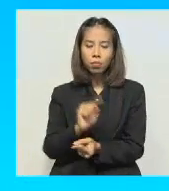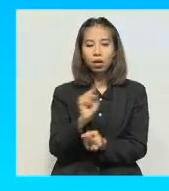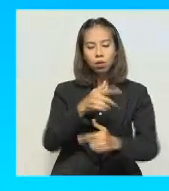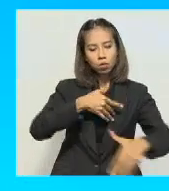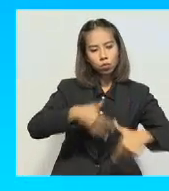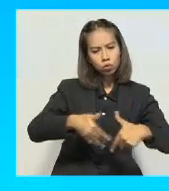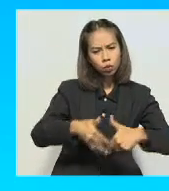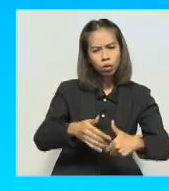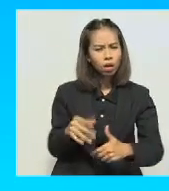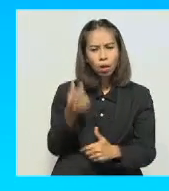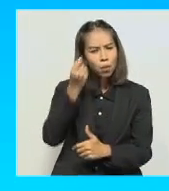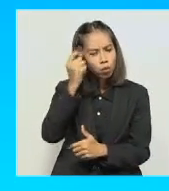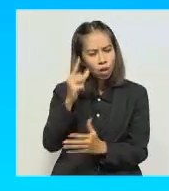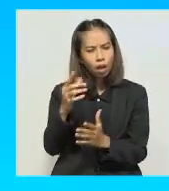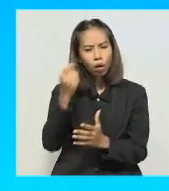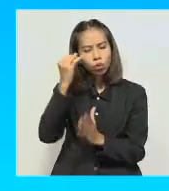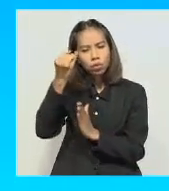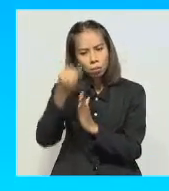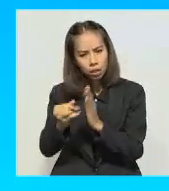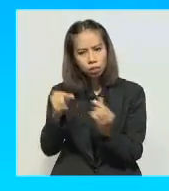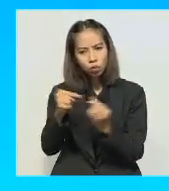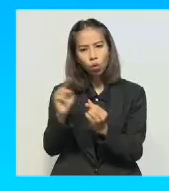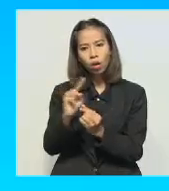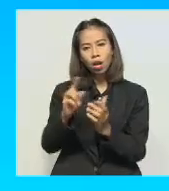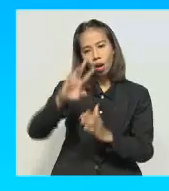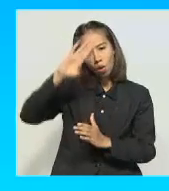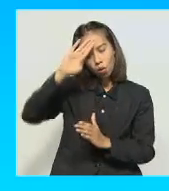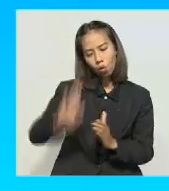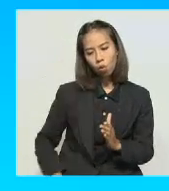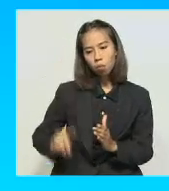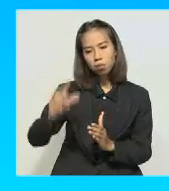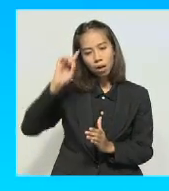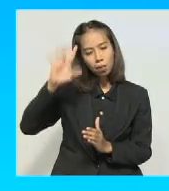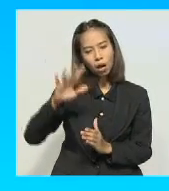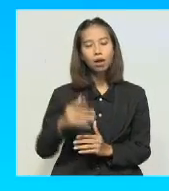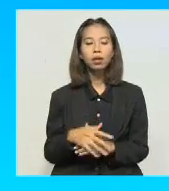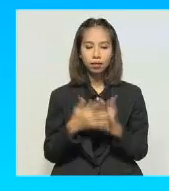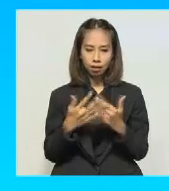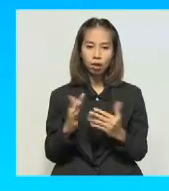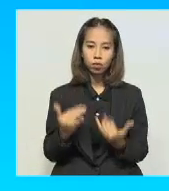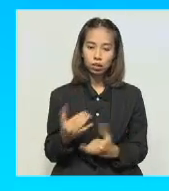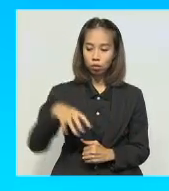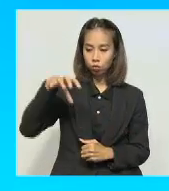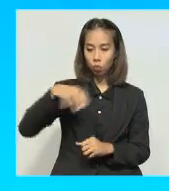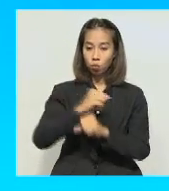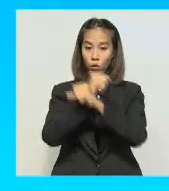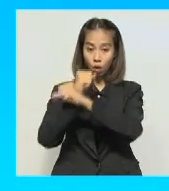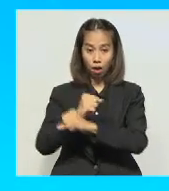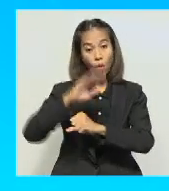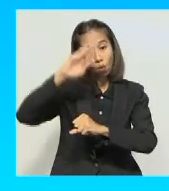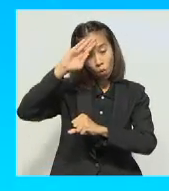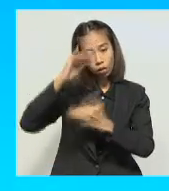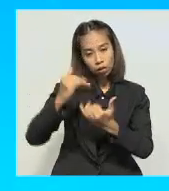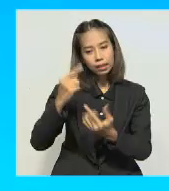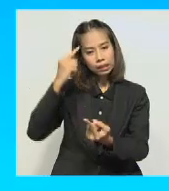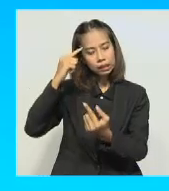นเนี่ยยังมีความรู้ความเข้าใจที่ผิดเกี่ยวกับขั้นตอนการรักษาโรคพิษสุนัขบ้านะคะพร้อมกันนี้กรมควบคุมโรคตั้งเป้าหม